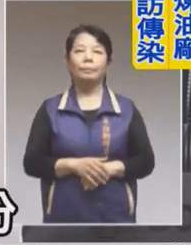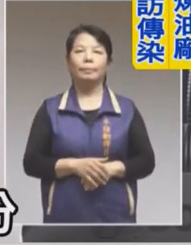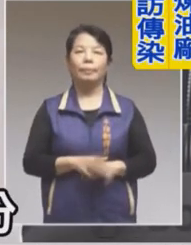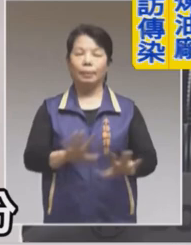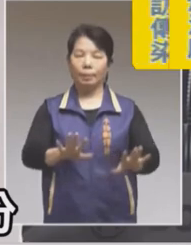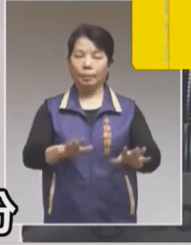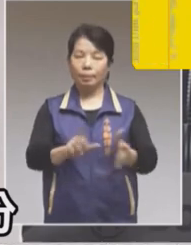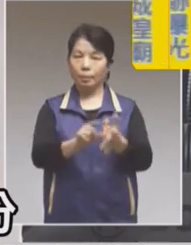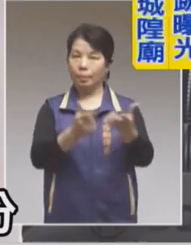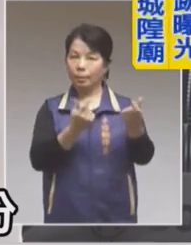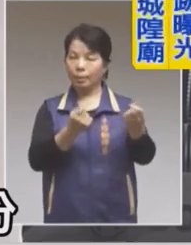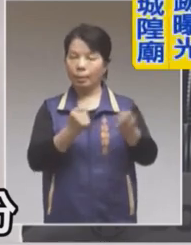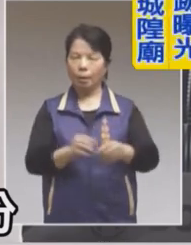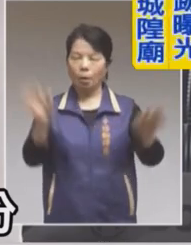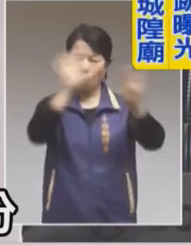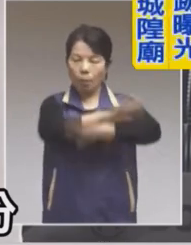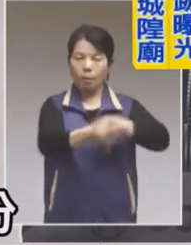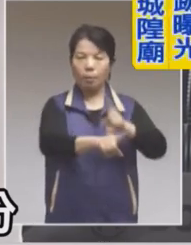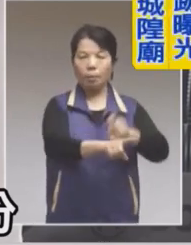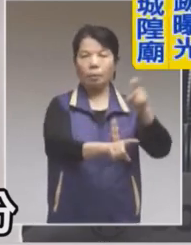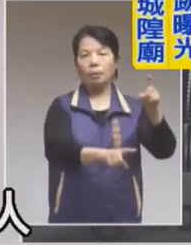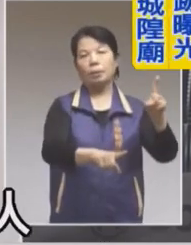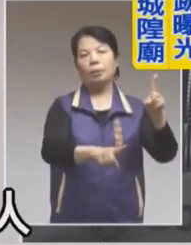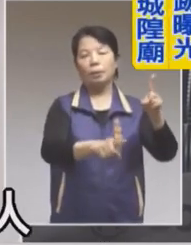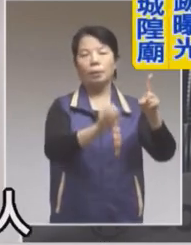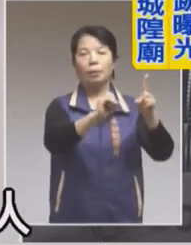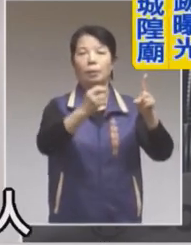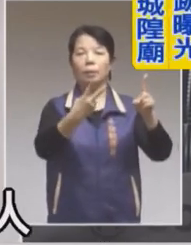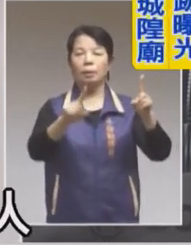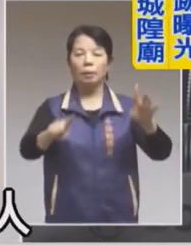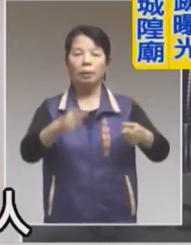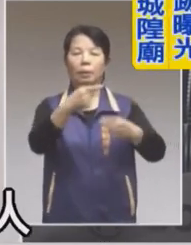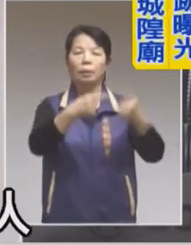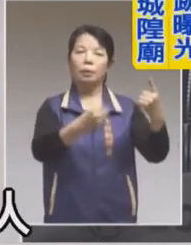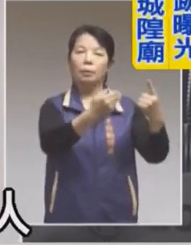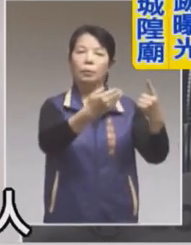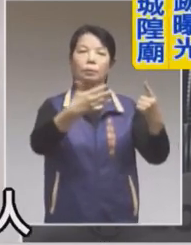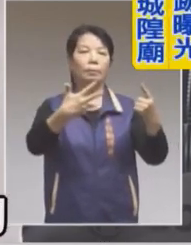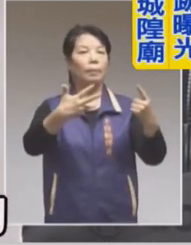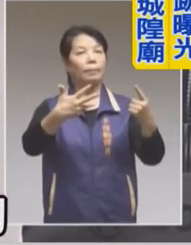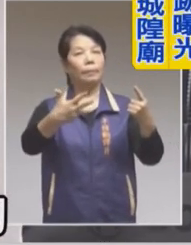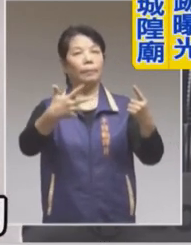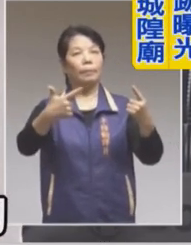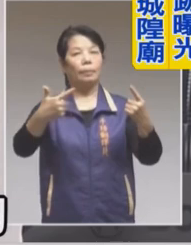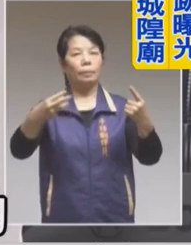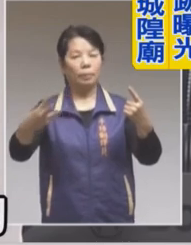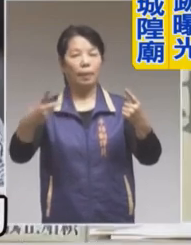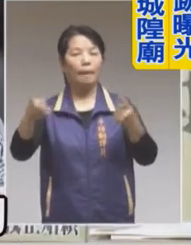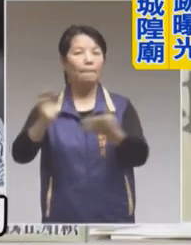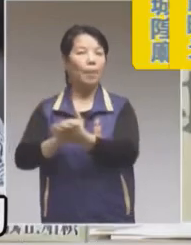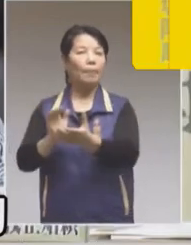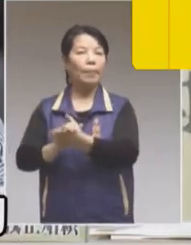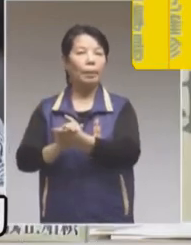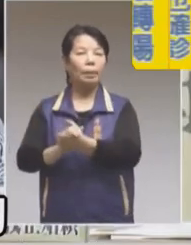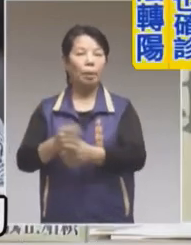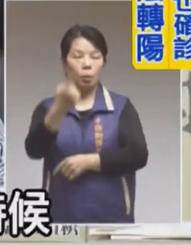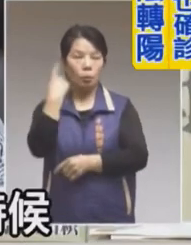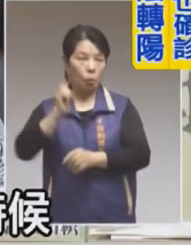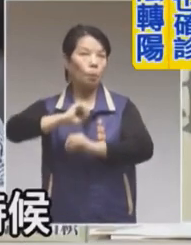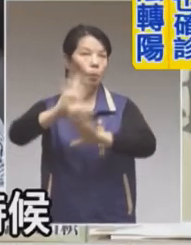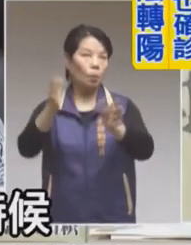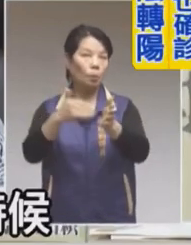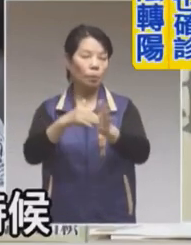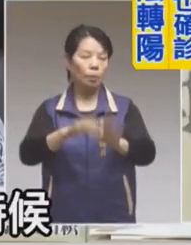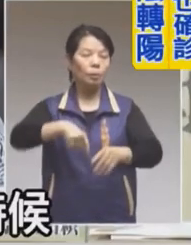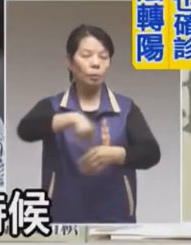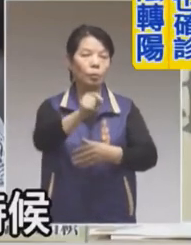当天在晚间11:02，19863以及他的友人到达这个我们昨天公布的这个